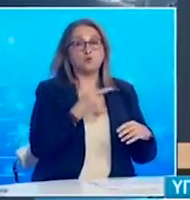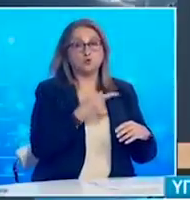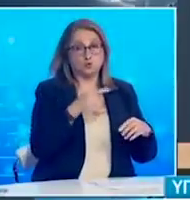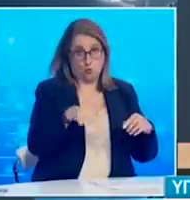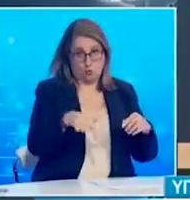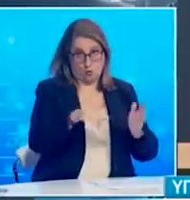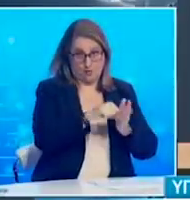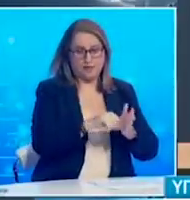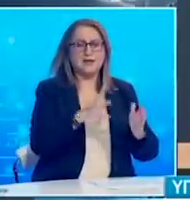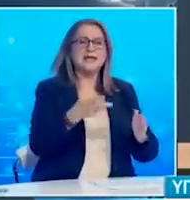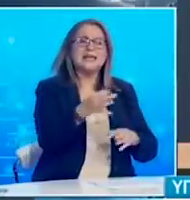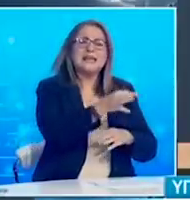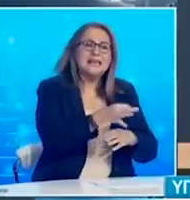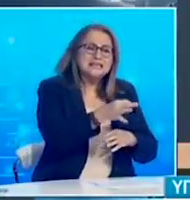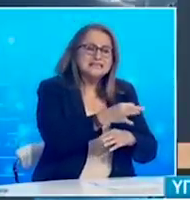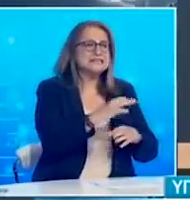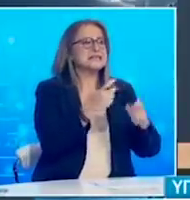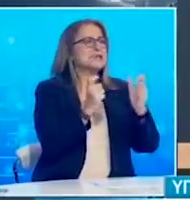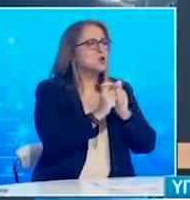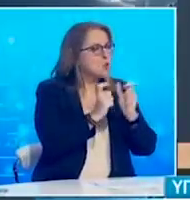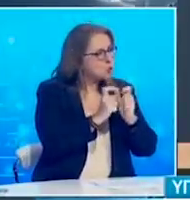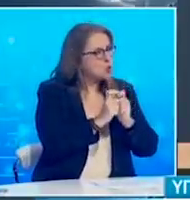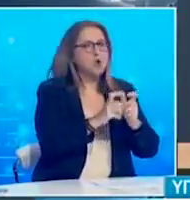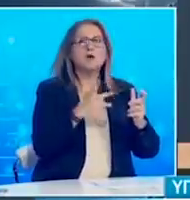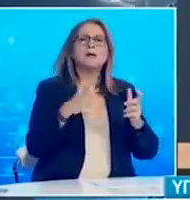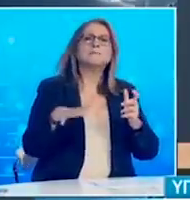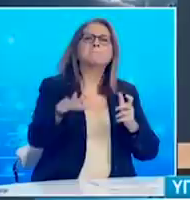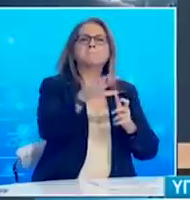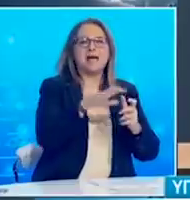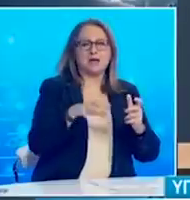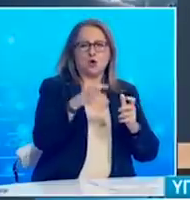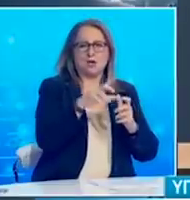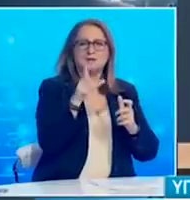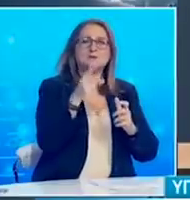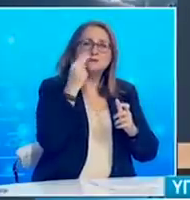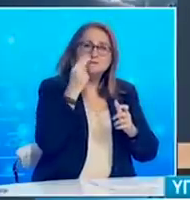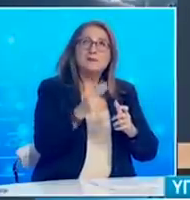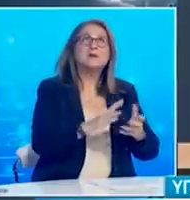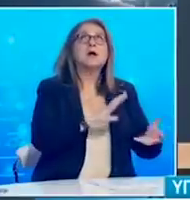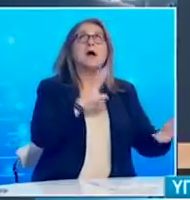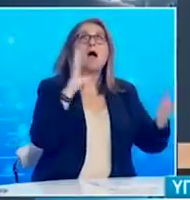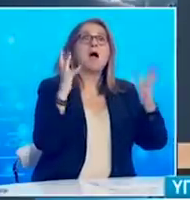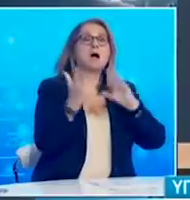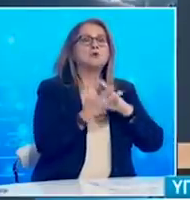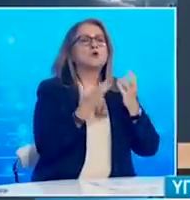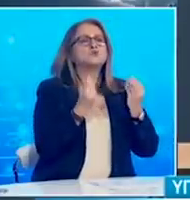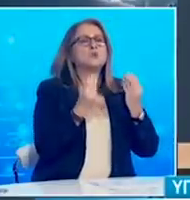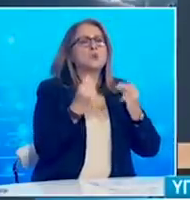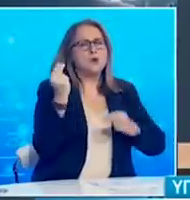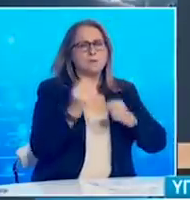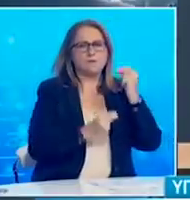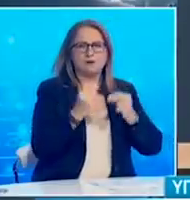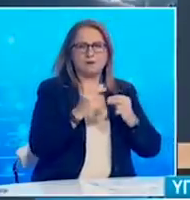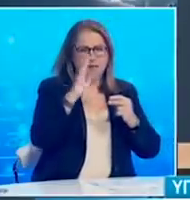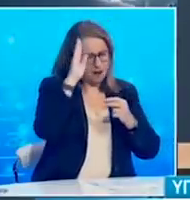νησί ή ένα χωριό ή μια περιοχή. Βλέπετε καθημερινά εικόνες από όλο τον κόσμο. Από χώρες της Ευρώπης, από τις